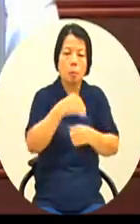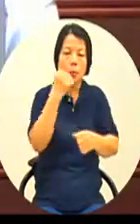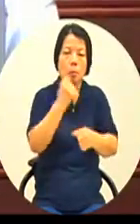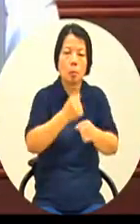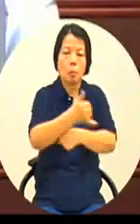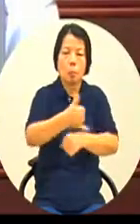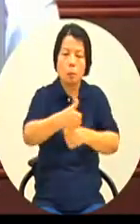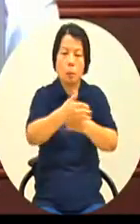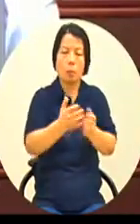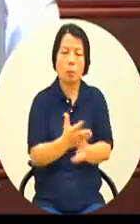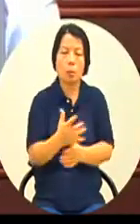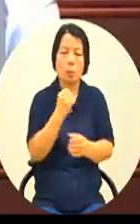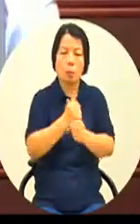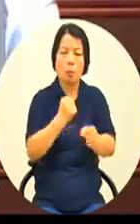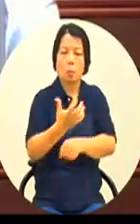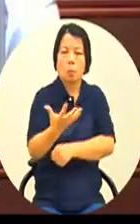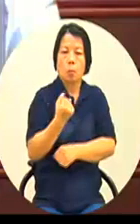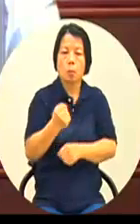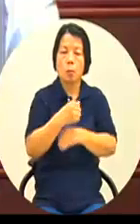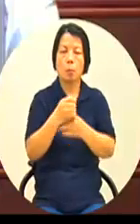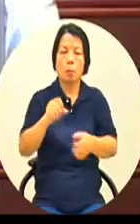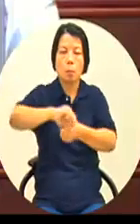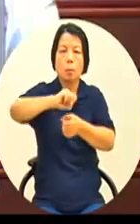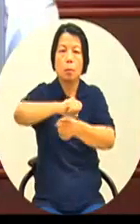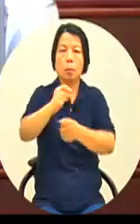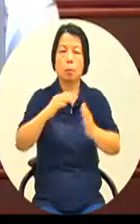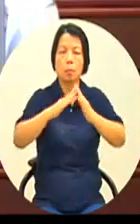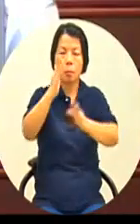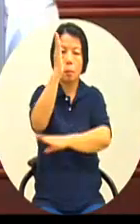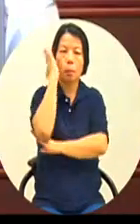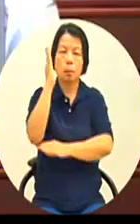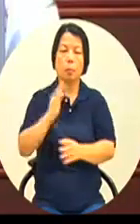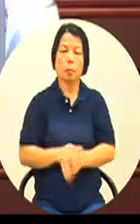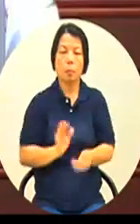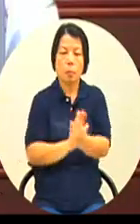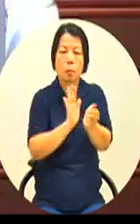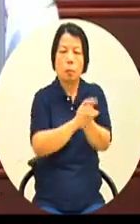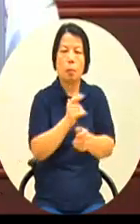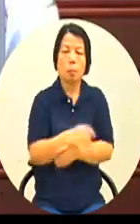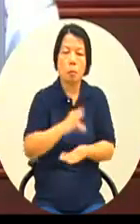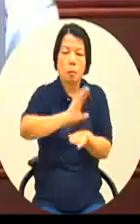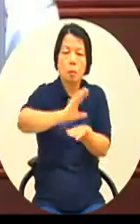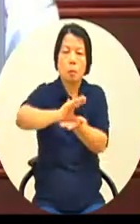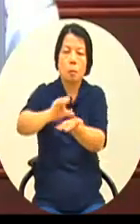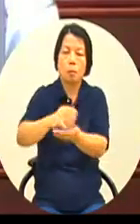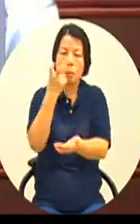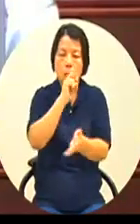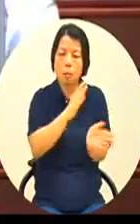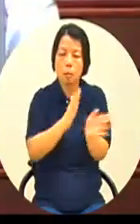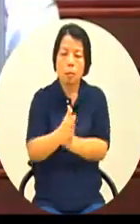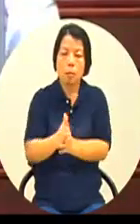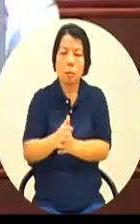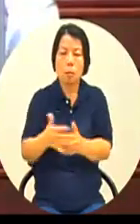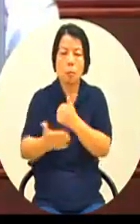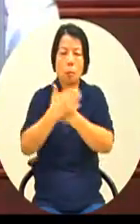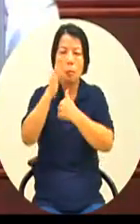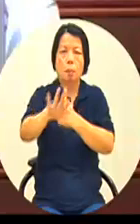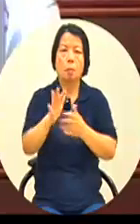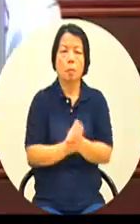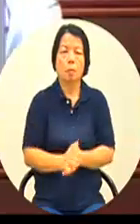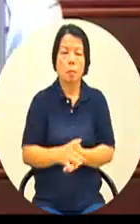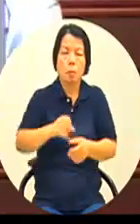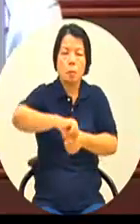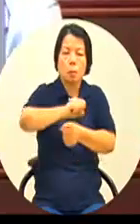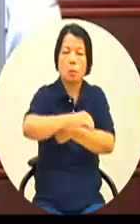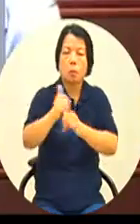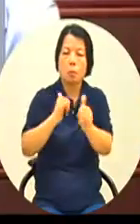那另外呢，也能够增加市府在做推动这个停车秩序管理的一个效率。啊，增进全民的这一个福